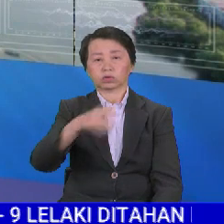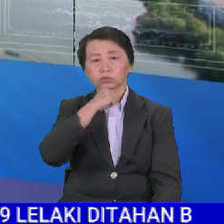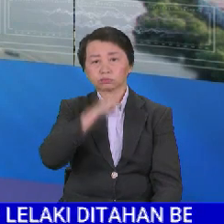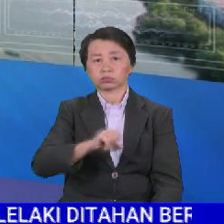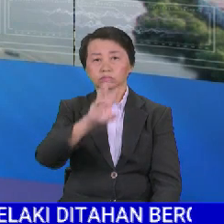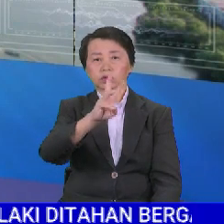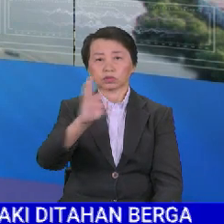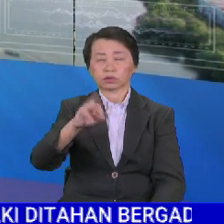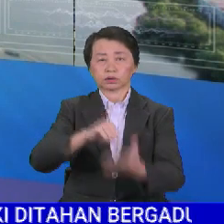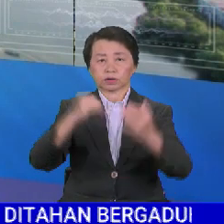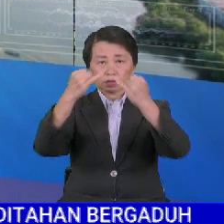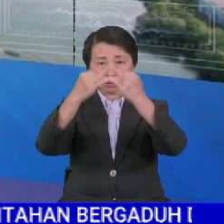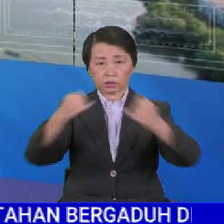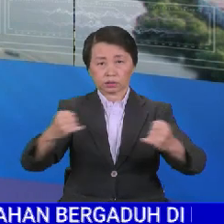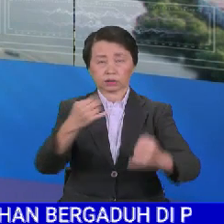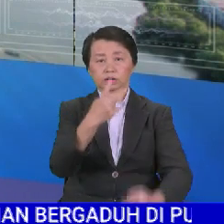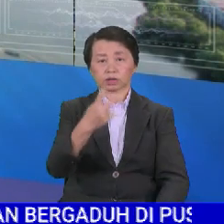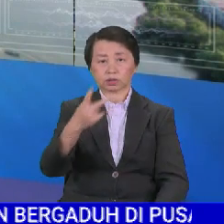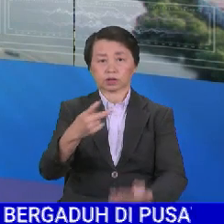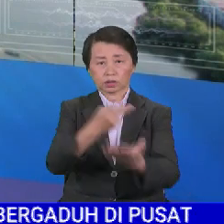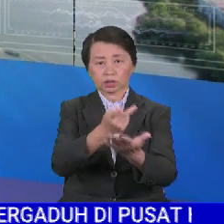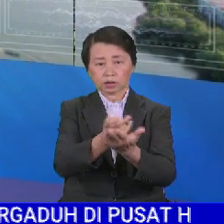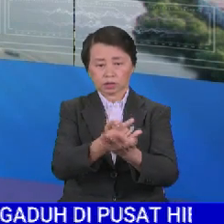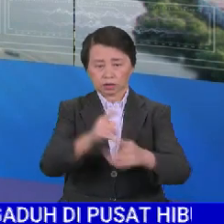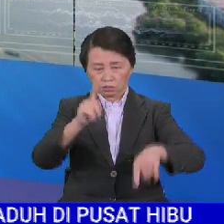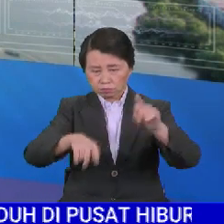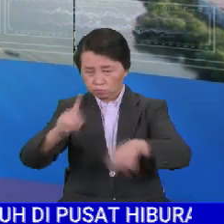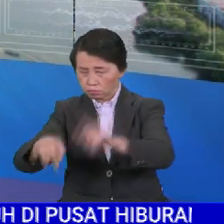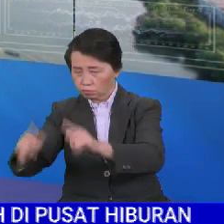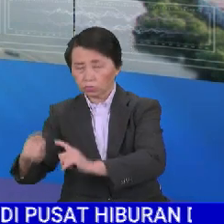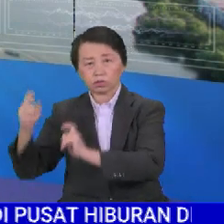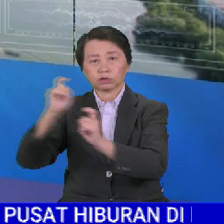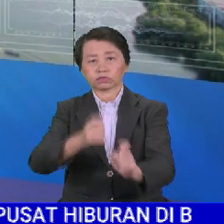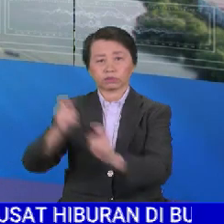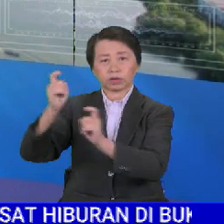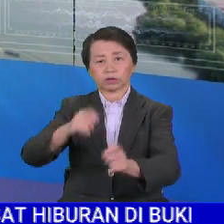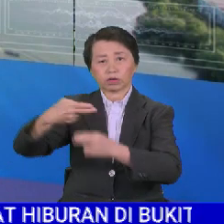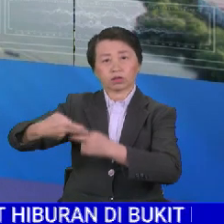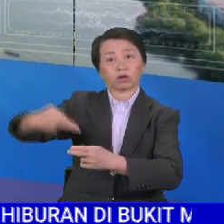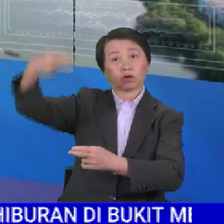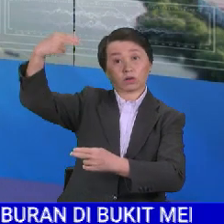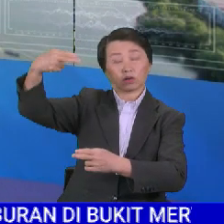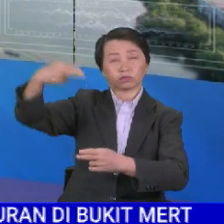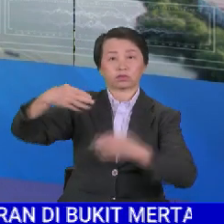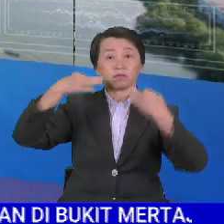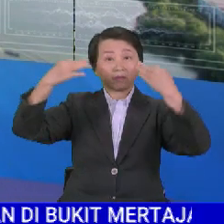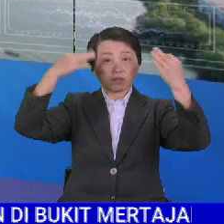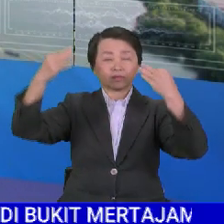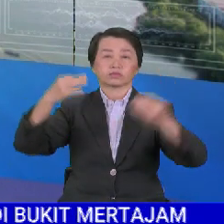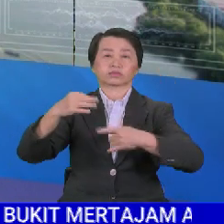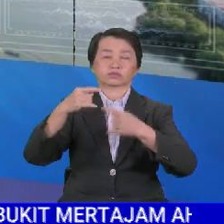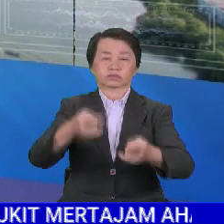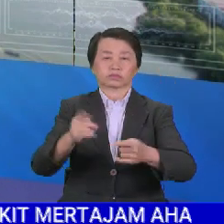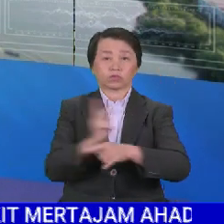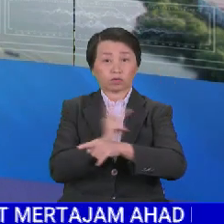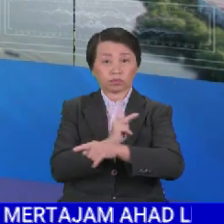ke-69 di Istana Seri Kinabalu. Kek beraneka jenis berkenaan sumbangan hotel-hotel terkemuka sekitar ibu negeri, badan korporat